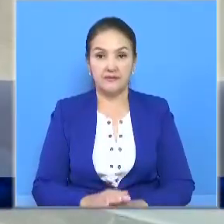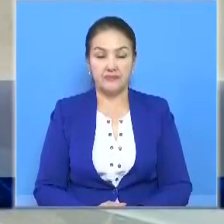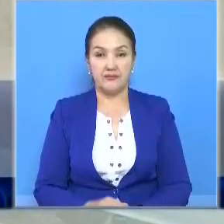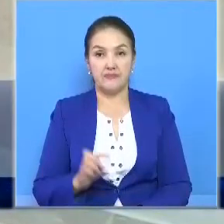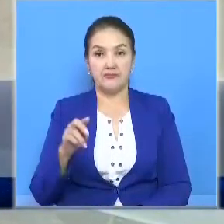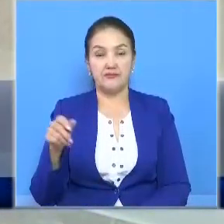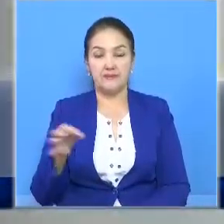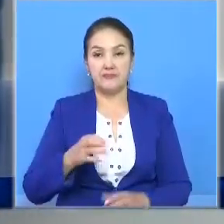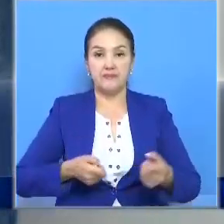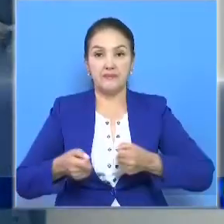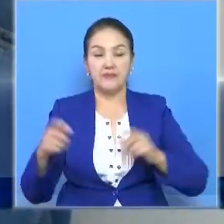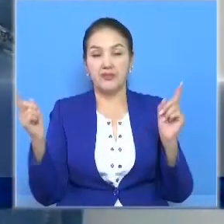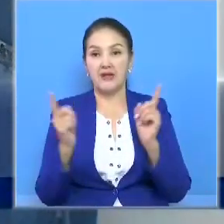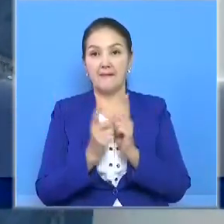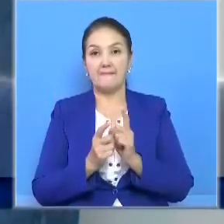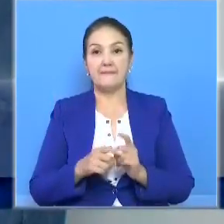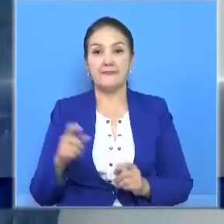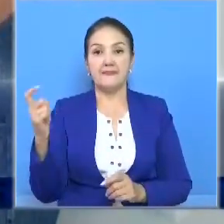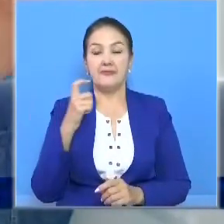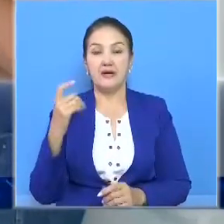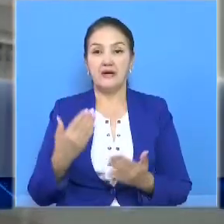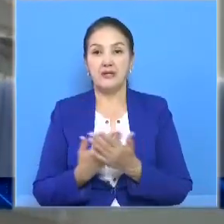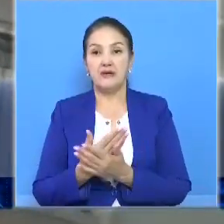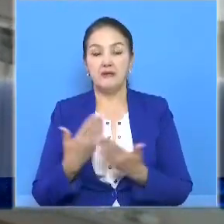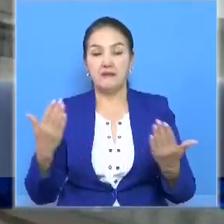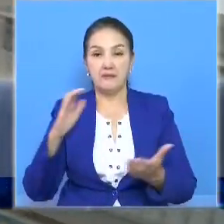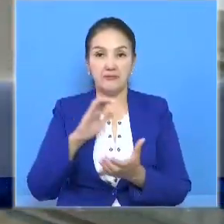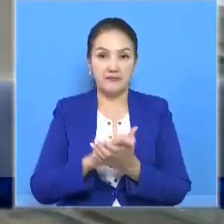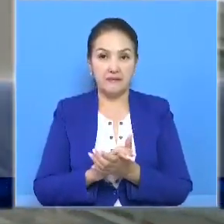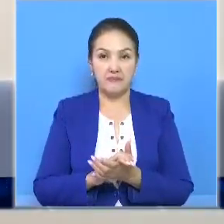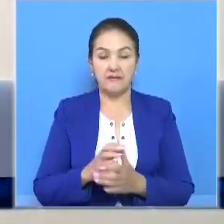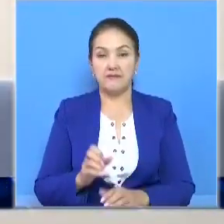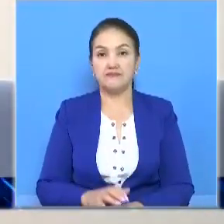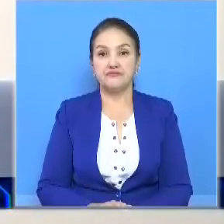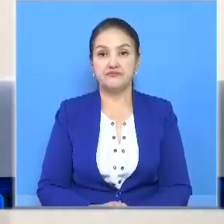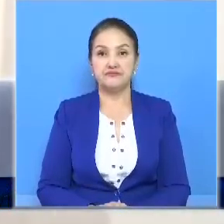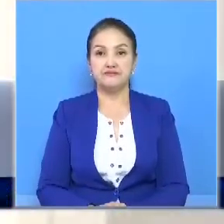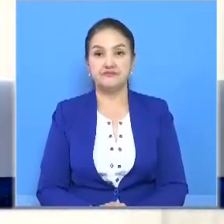Ералы Тукжанов встретился с владельцами нового жилья и подробно ознакомился с интерьером.